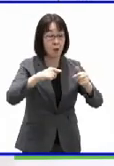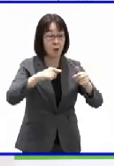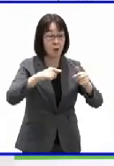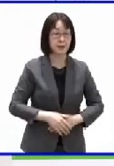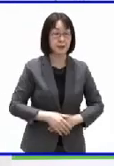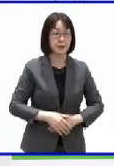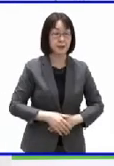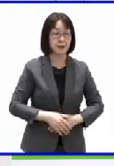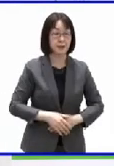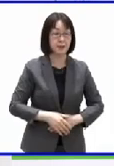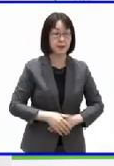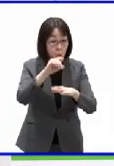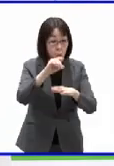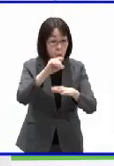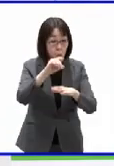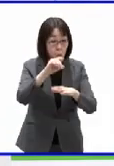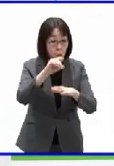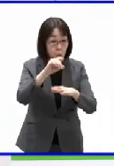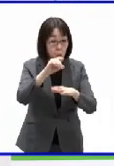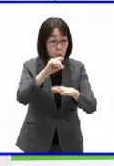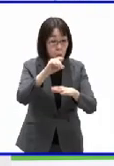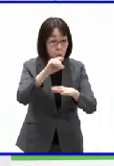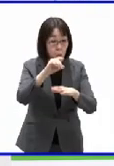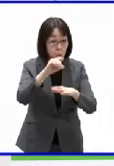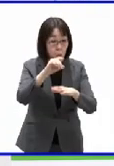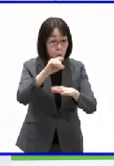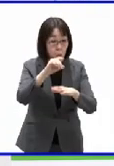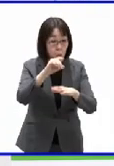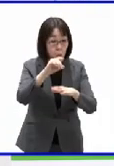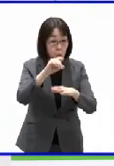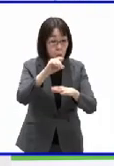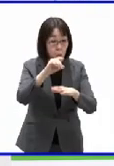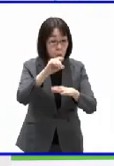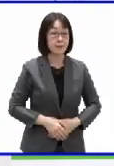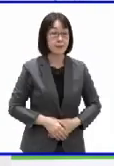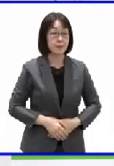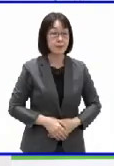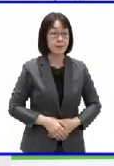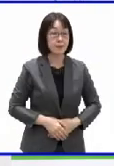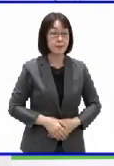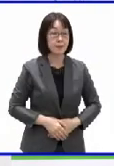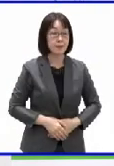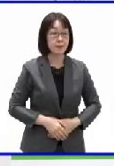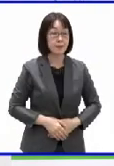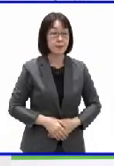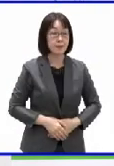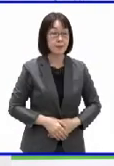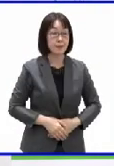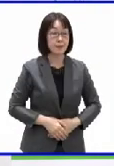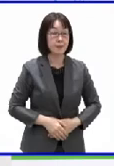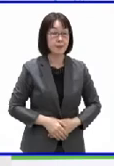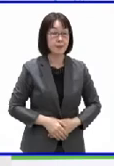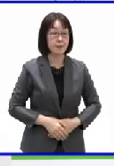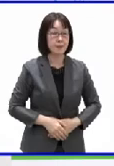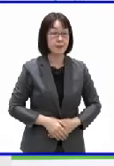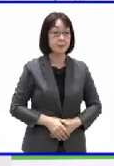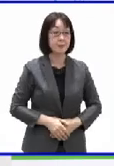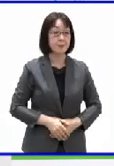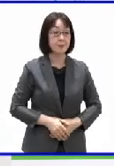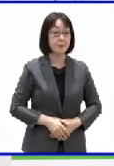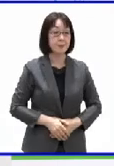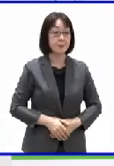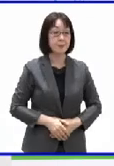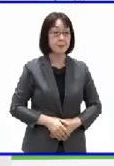ね。 東京弁の渡辺です。今週ありました区市町村の有志からの出馬要請についてお伺いします